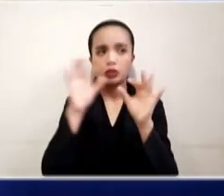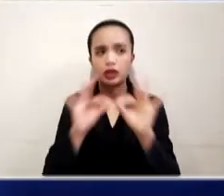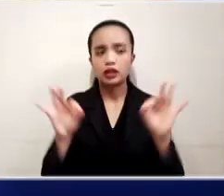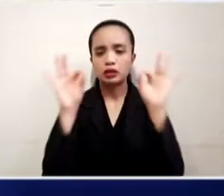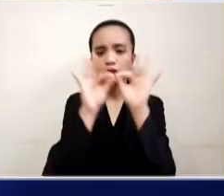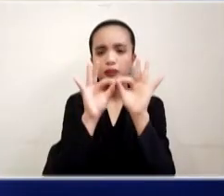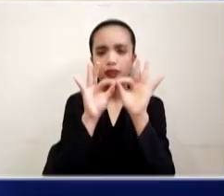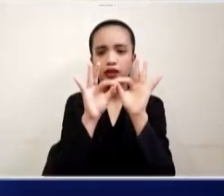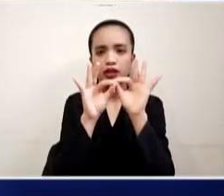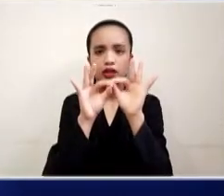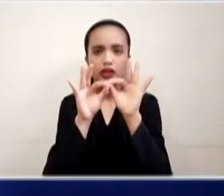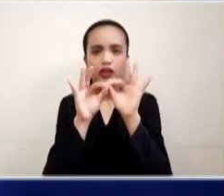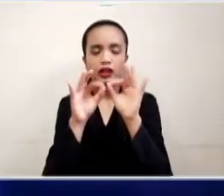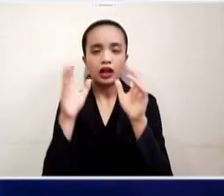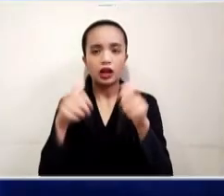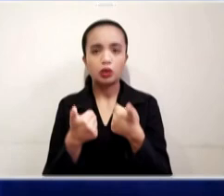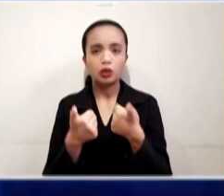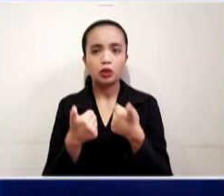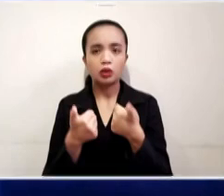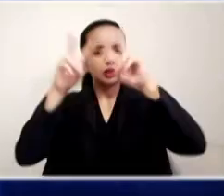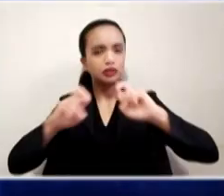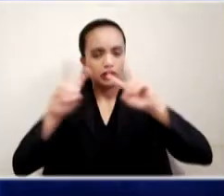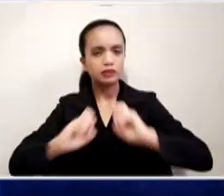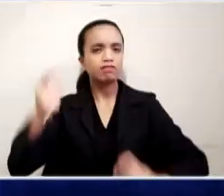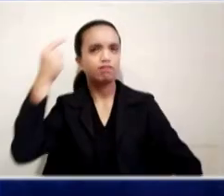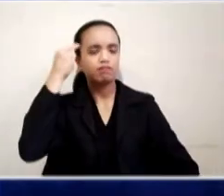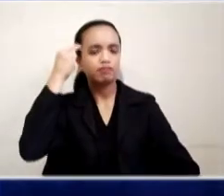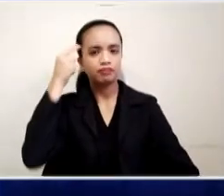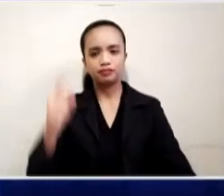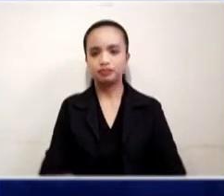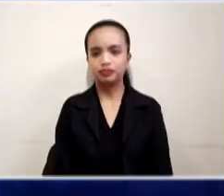tinatawag natin investigative mindset. Fevi Kate Valdez, para Itipagilian.